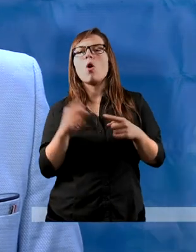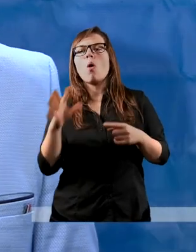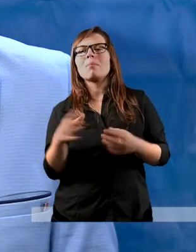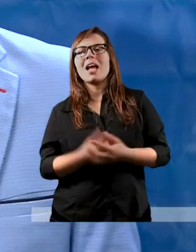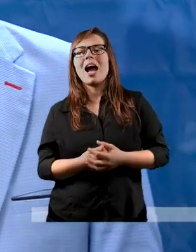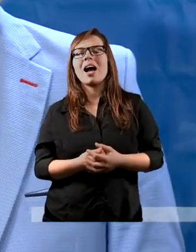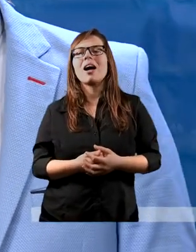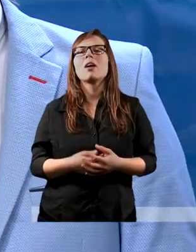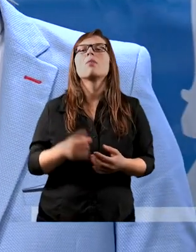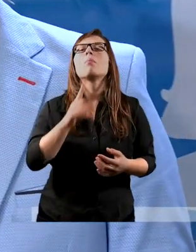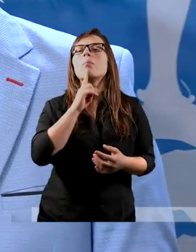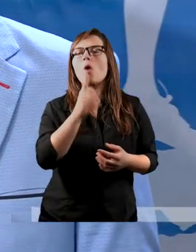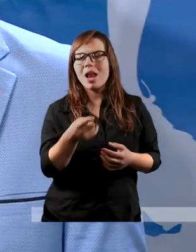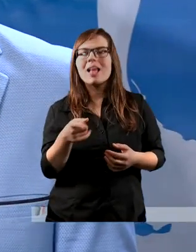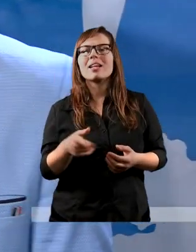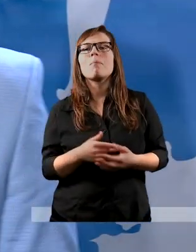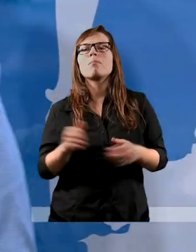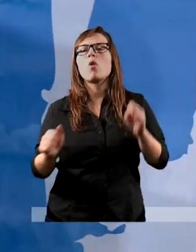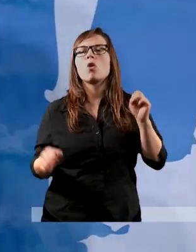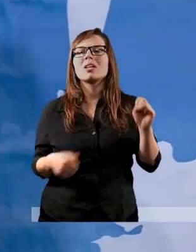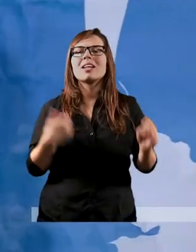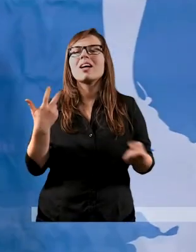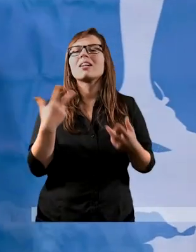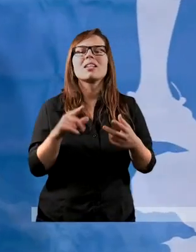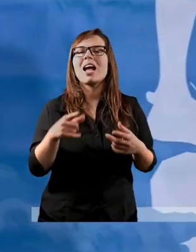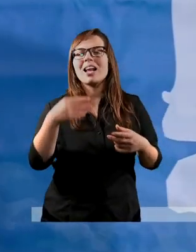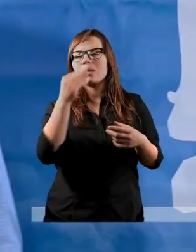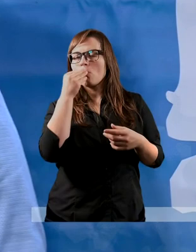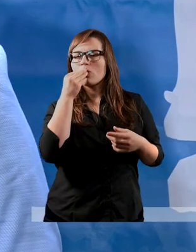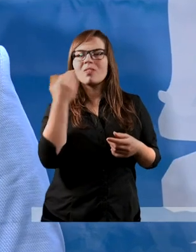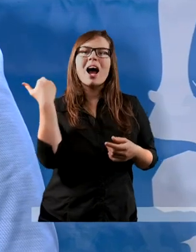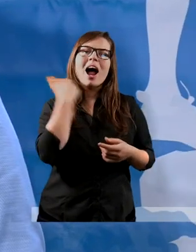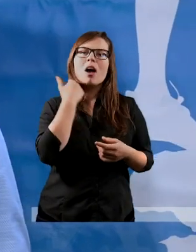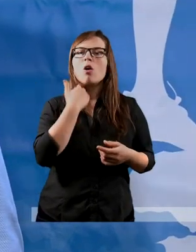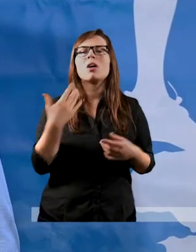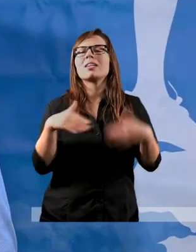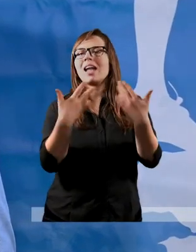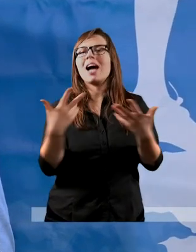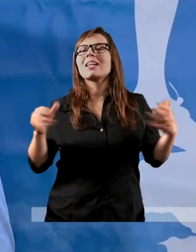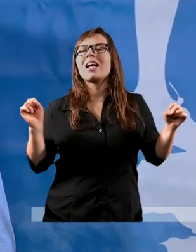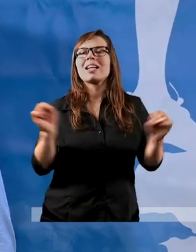Natomiast polecam, ponieważ niespożywanie alkoholu daje niesamowitą siłę